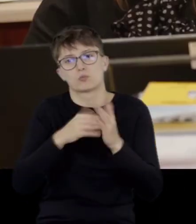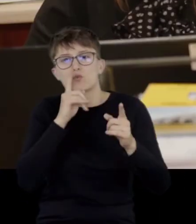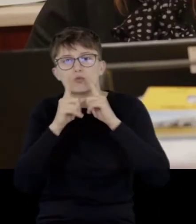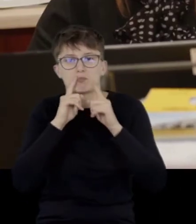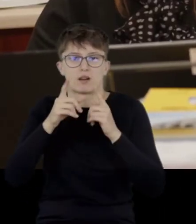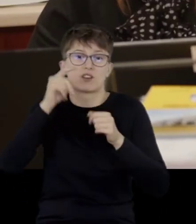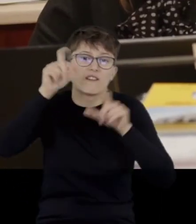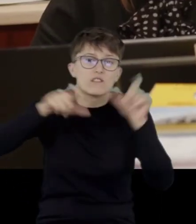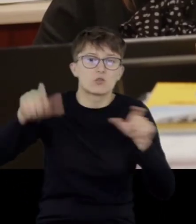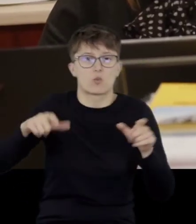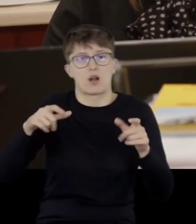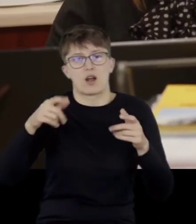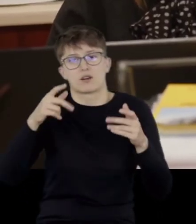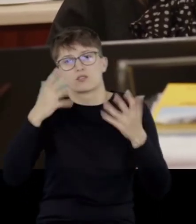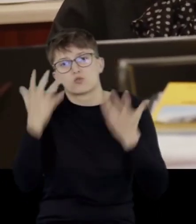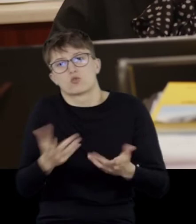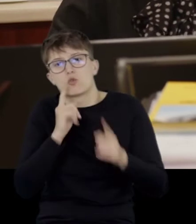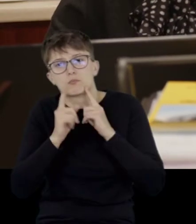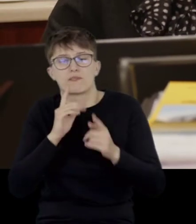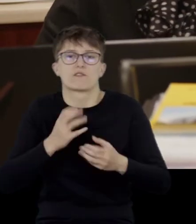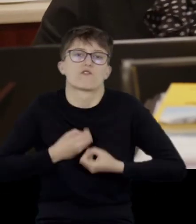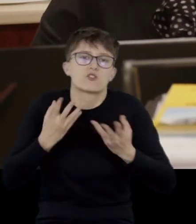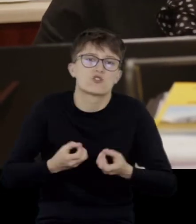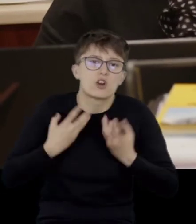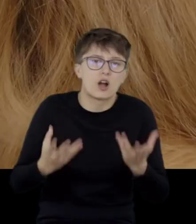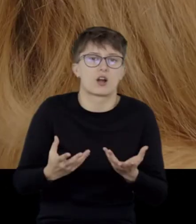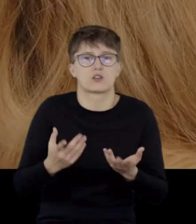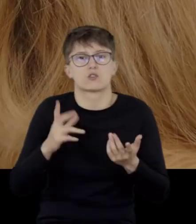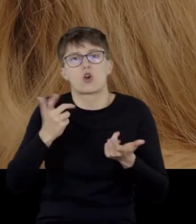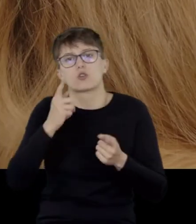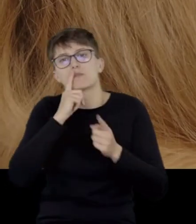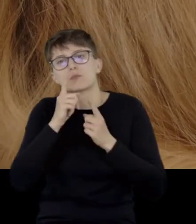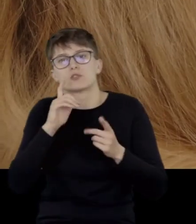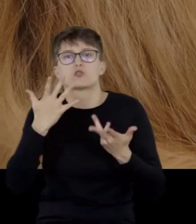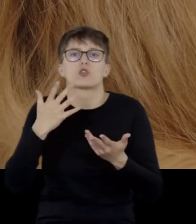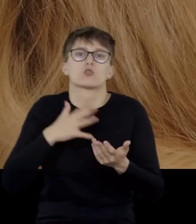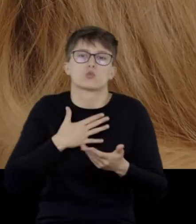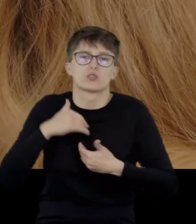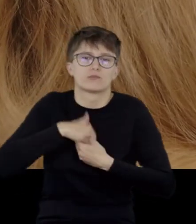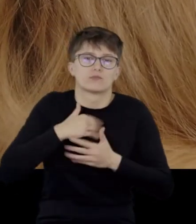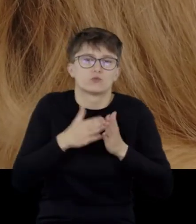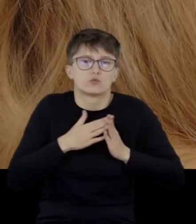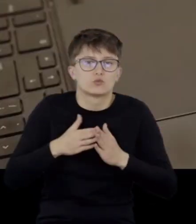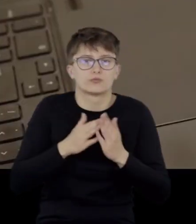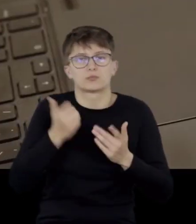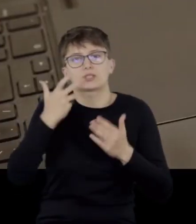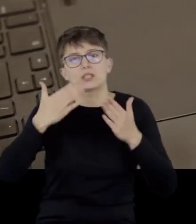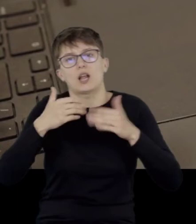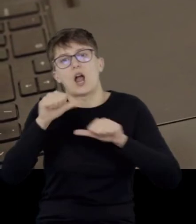z tych osób chcą jakieś porozmawiać indywidualnie, wyżalić się, o czymś powiedzieć, co tam w sobie skrywali na przykład